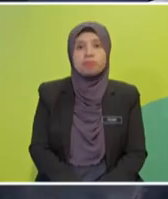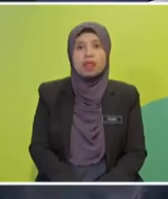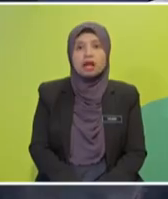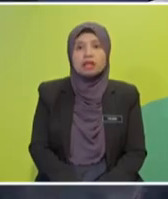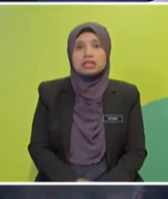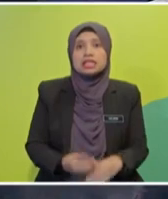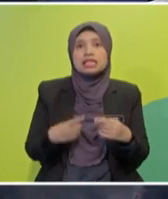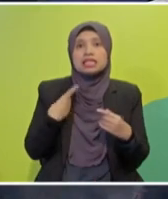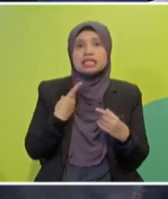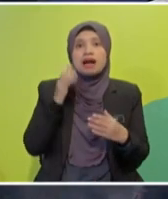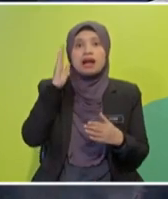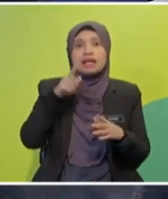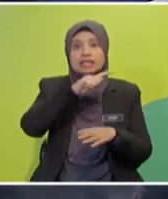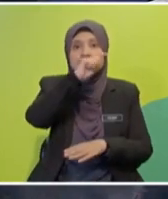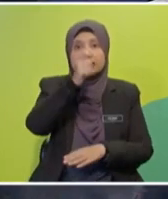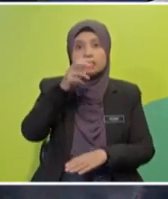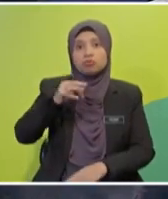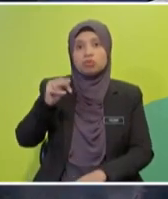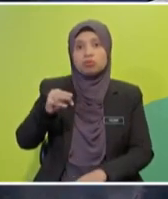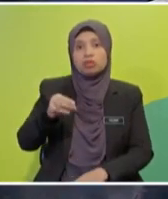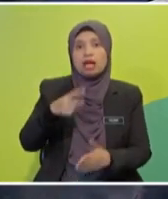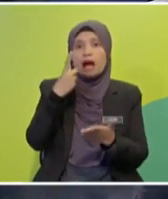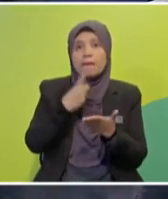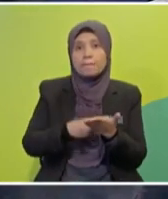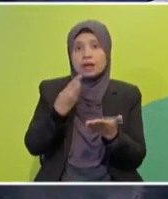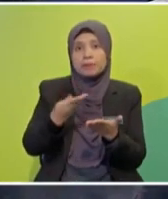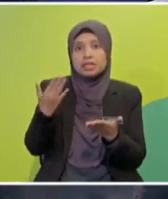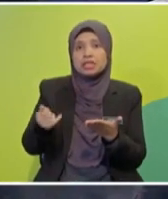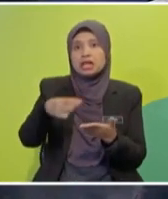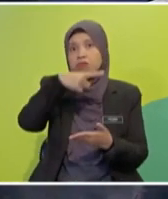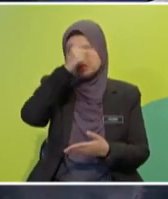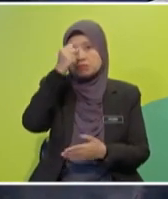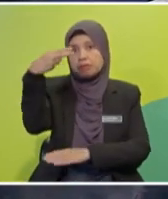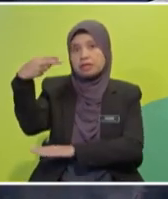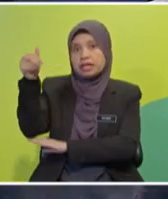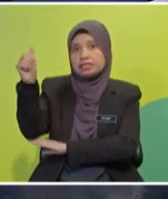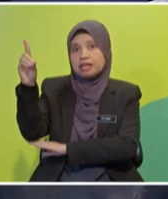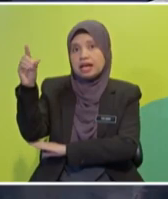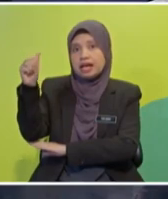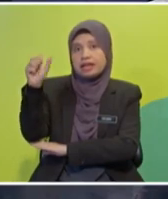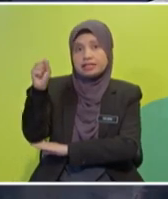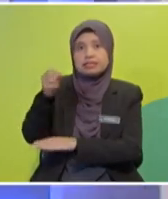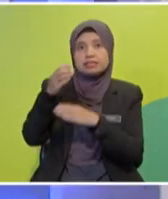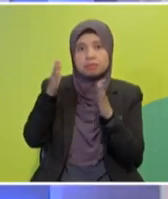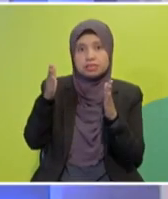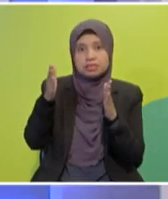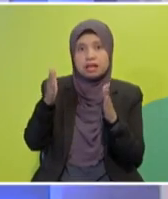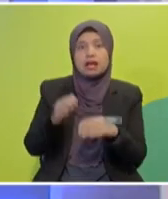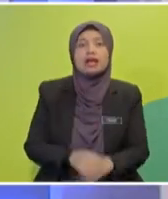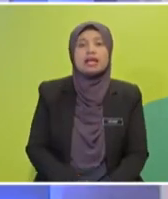kaji sikit, Ustazah, berkaitan dengan perkara yang menyebabkan berhadas besar tadi. Ya, kita buat